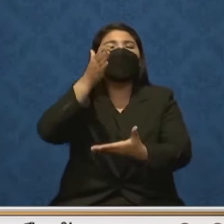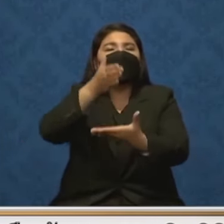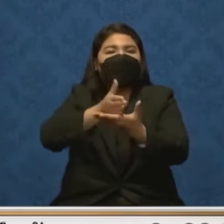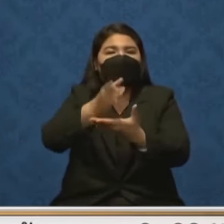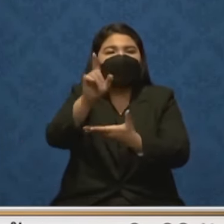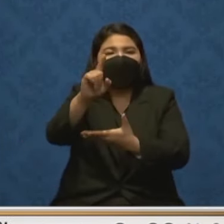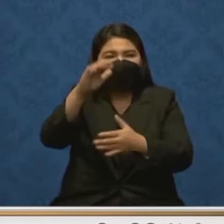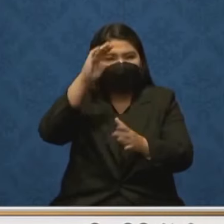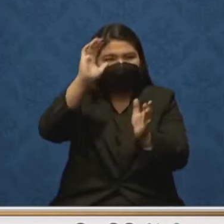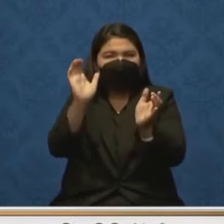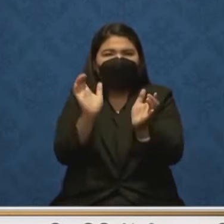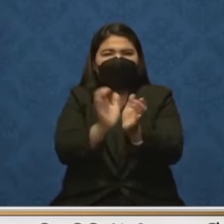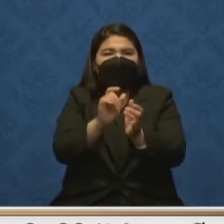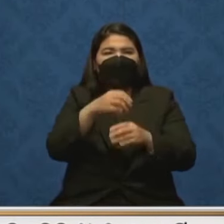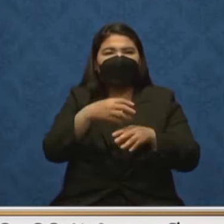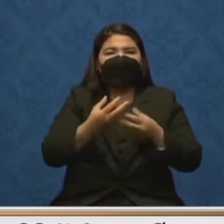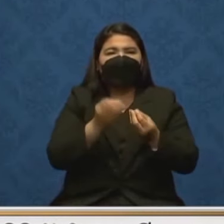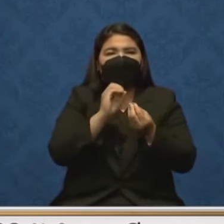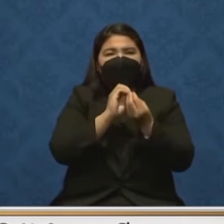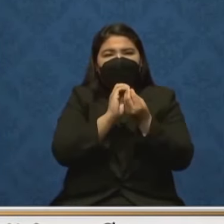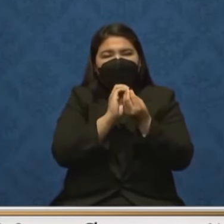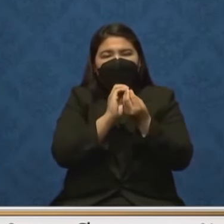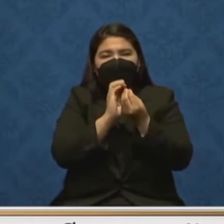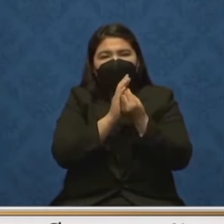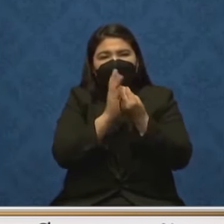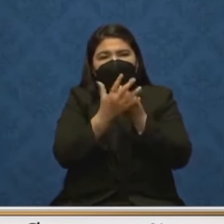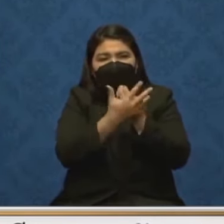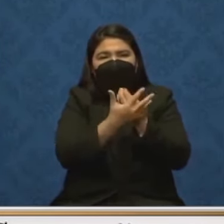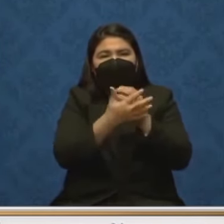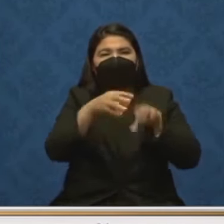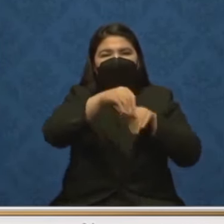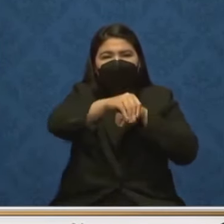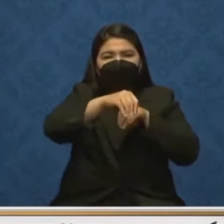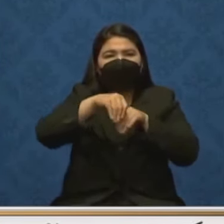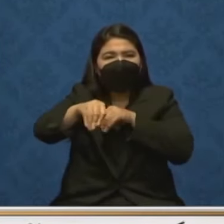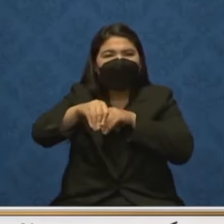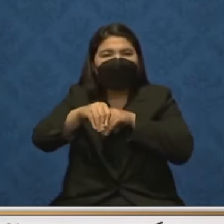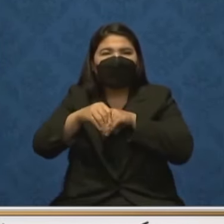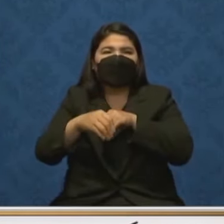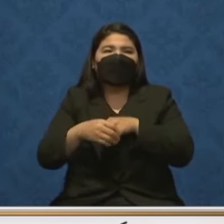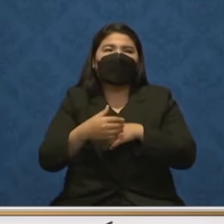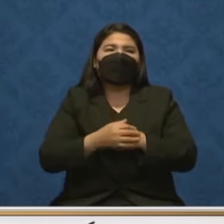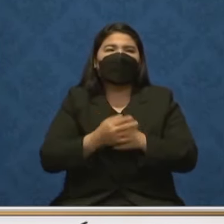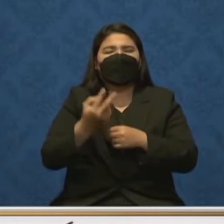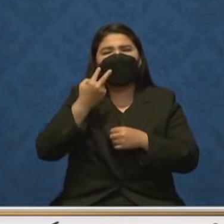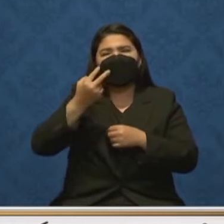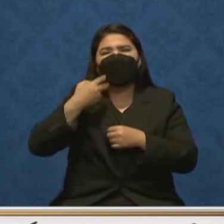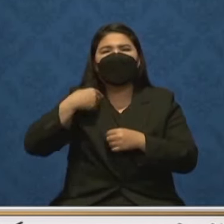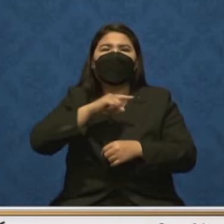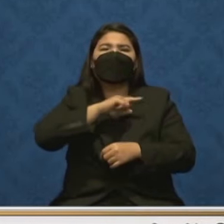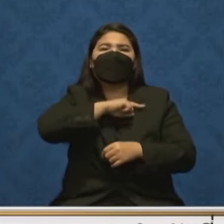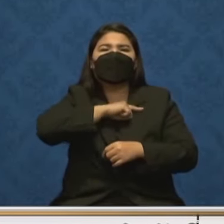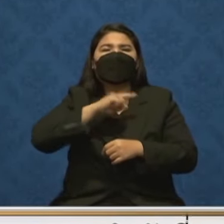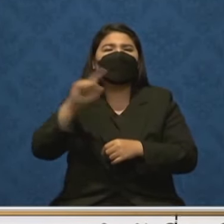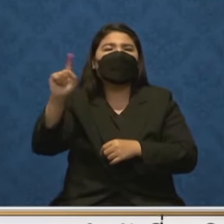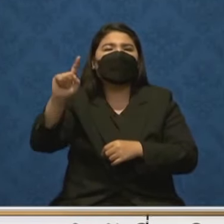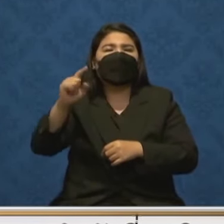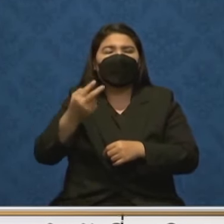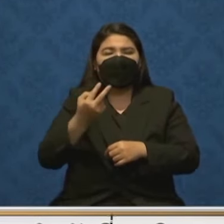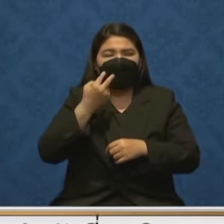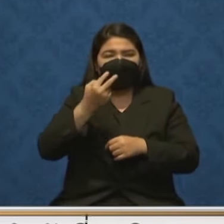ตำรวจมีภารกิจปลูกผักแต่ดิฉันพญาไปหาดูว่ามันอยู่ในภารกิจส่วนไหนนะคะของตำรวจนะ